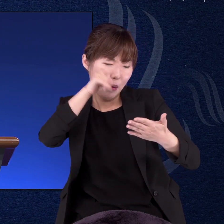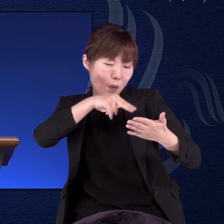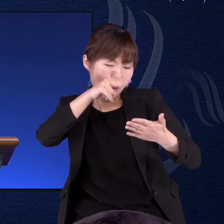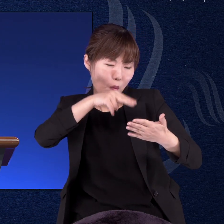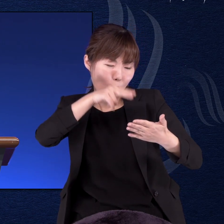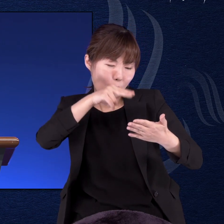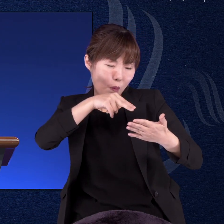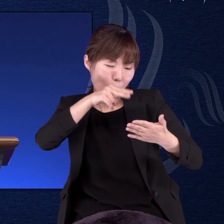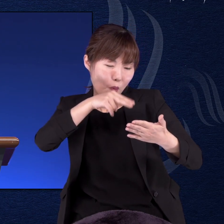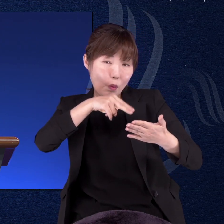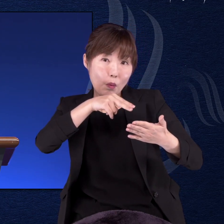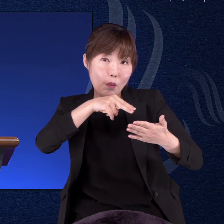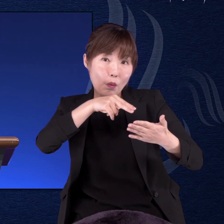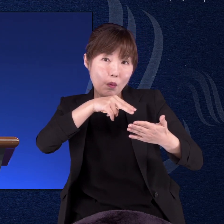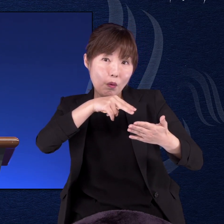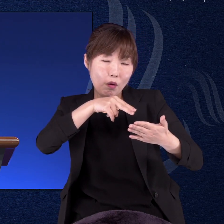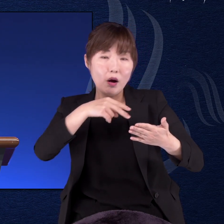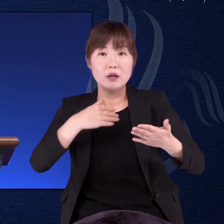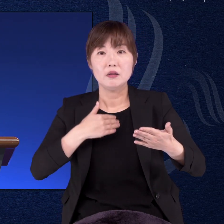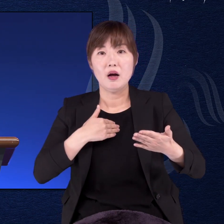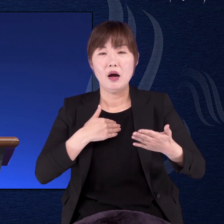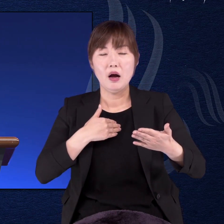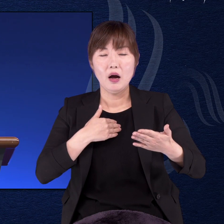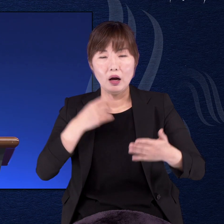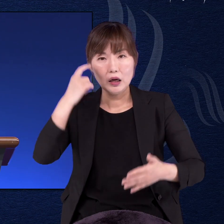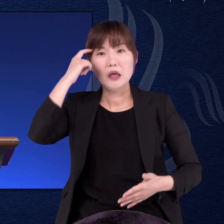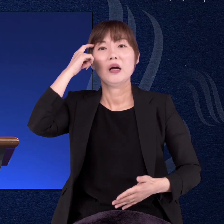내 남편 잘못이 아니네.